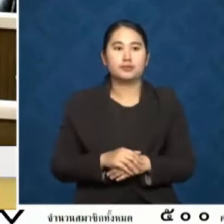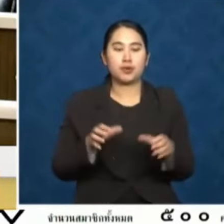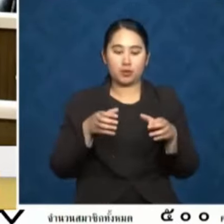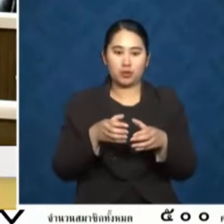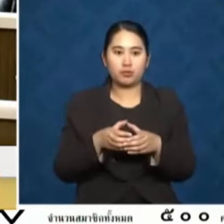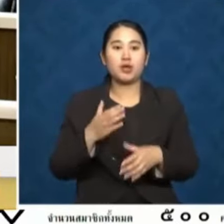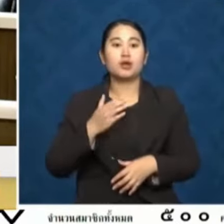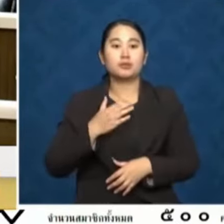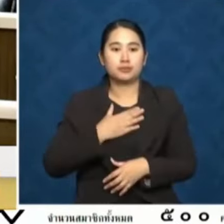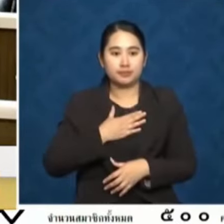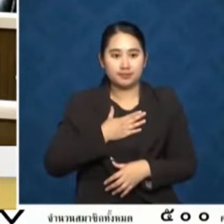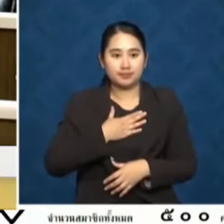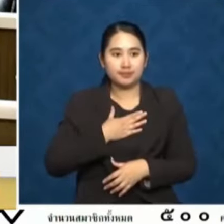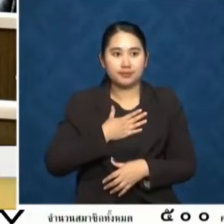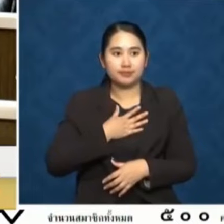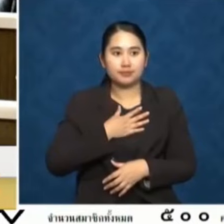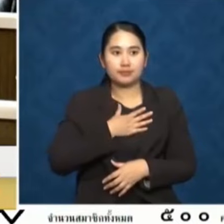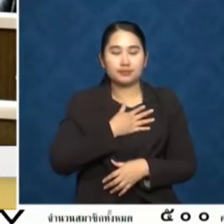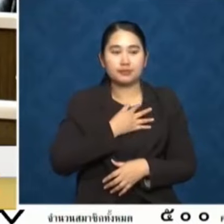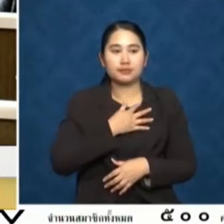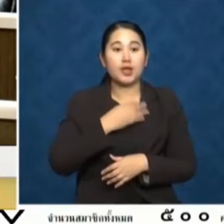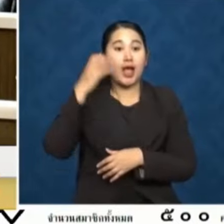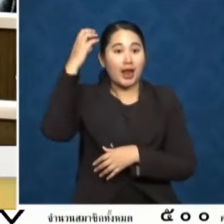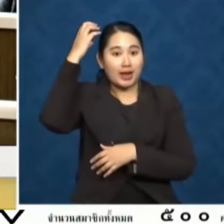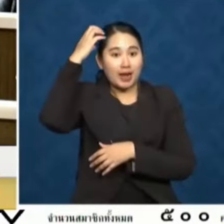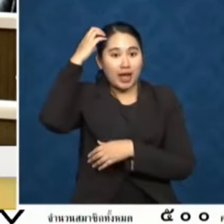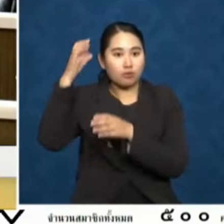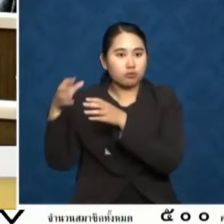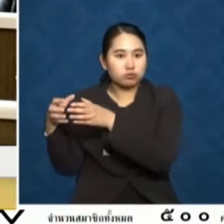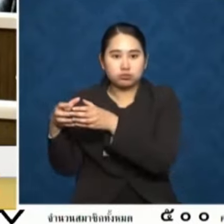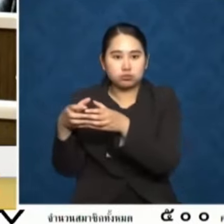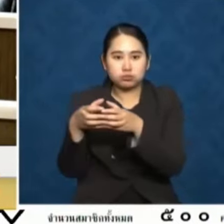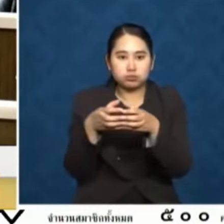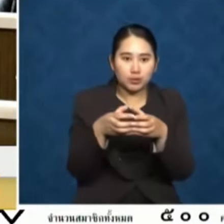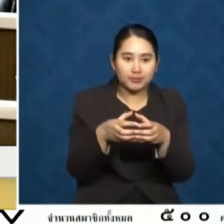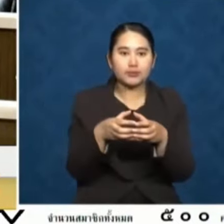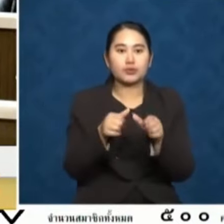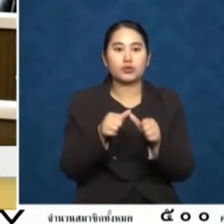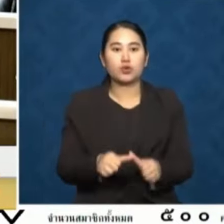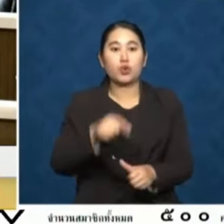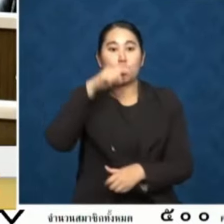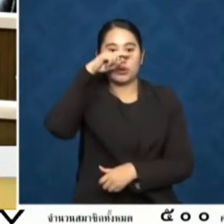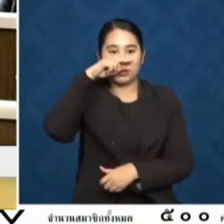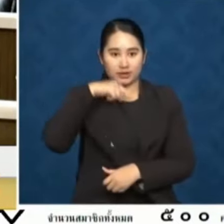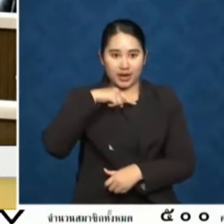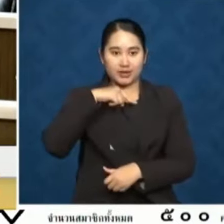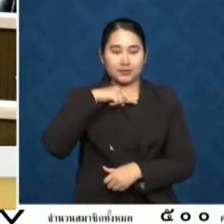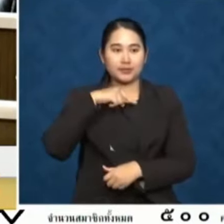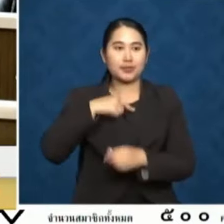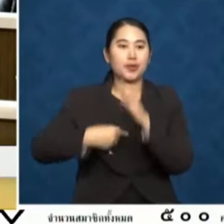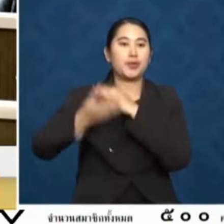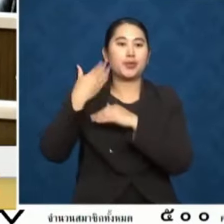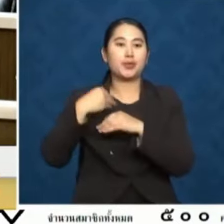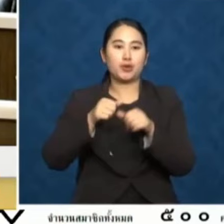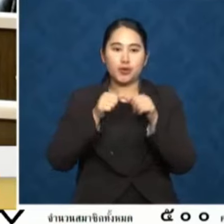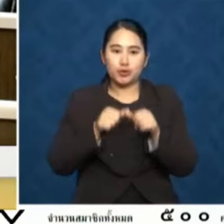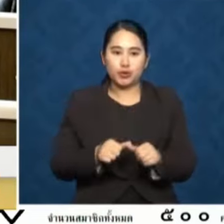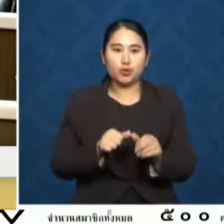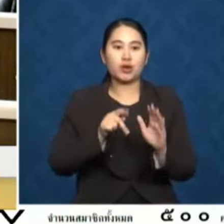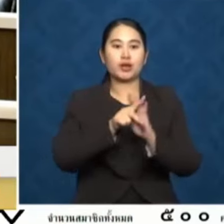นิชเนี่ยอพยพมาจากประเทศเรามาพึ่งพระโพธิสัตว์มาตั้งเมืองกาฬสินธุ์ขึ้นม